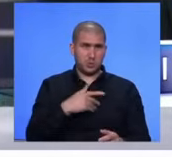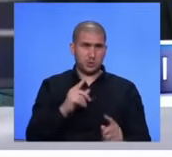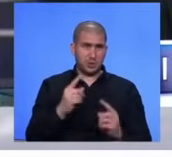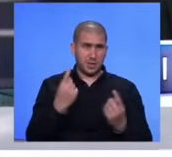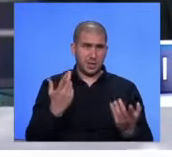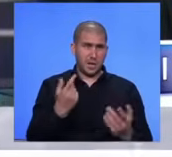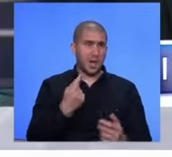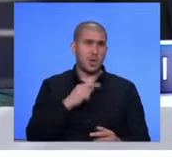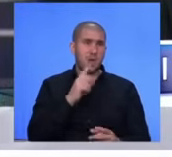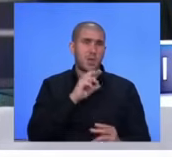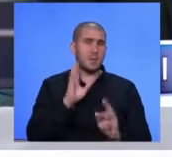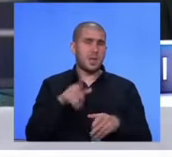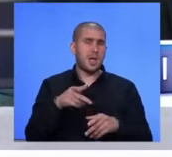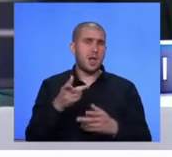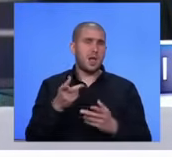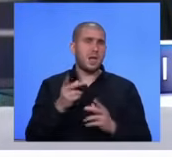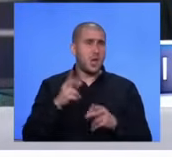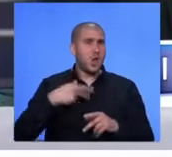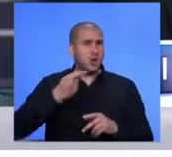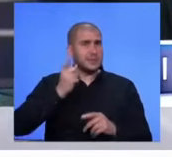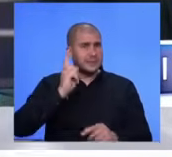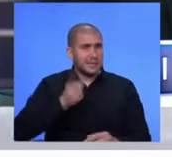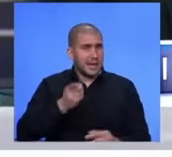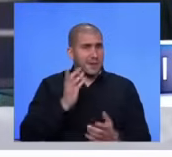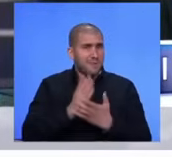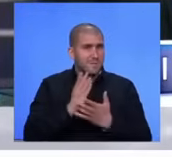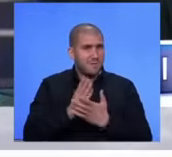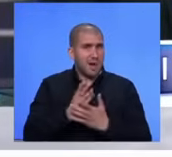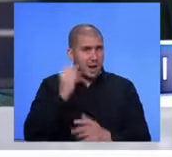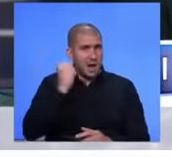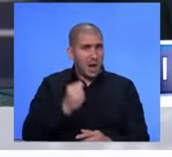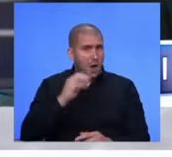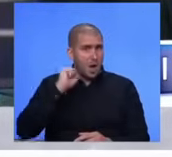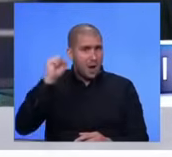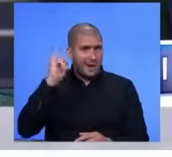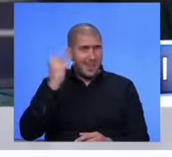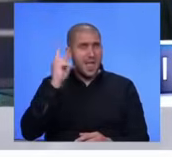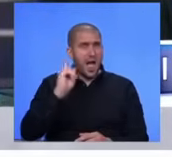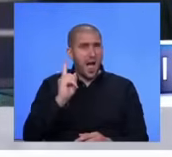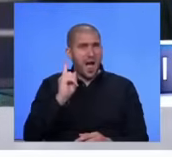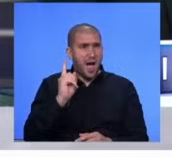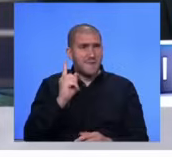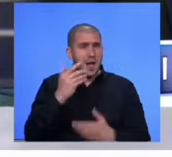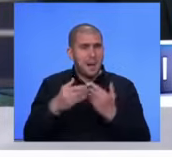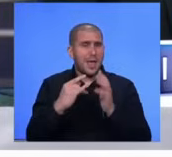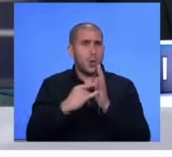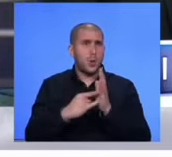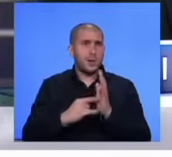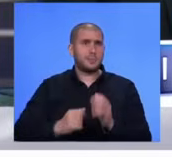אני לא דיברתי פה על חוסר... יכול להיות שצריך להוציא אותם להורג, אבל בהליך חוקי. בהליך חוקי